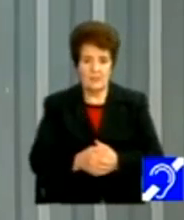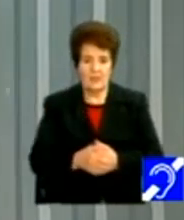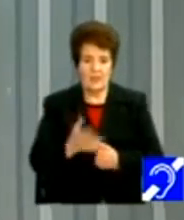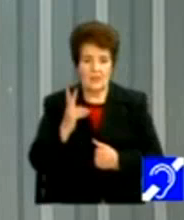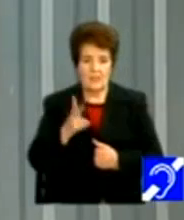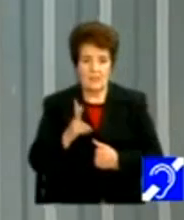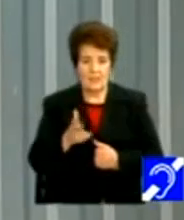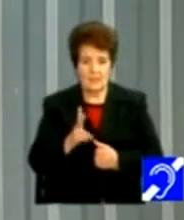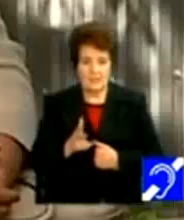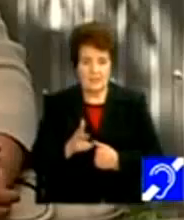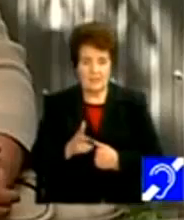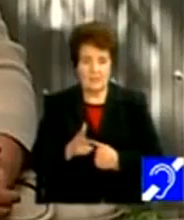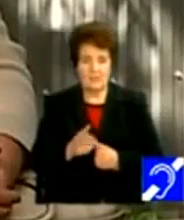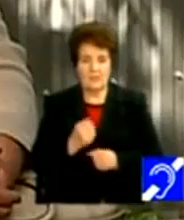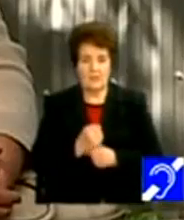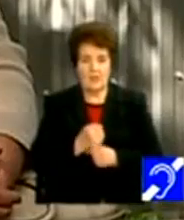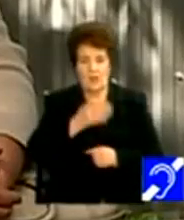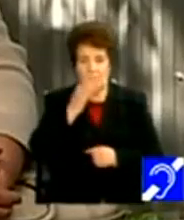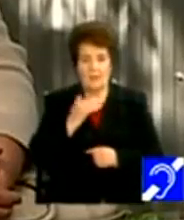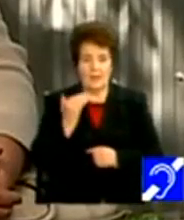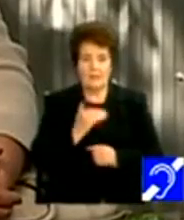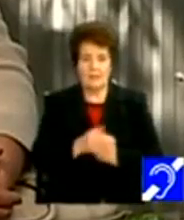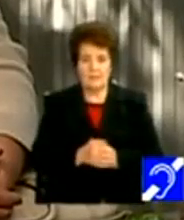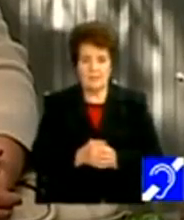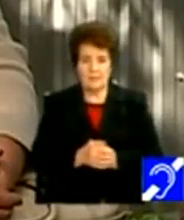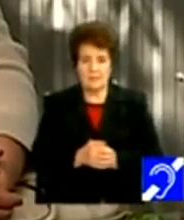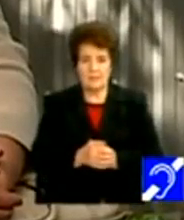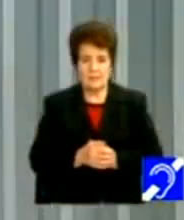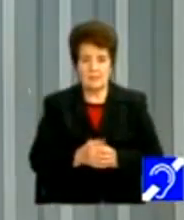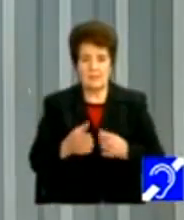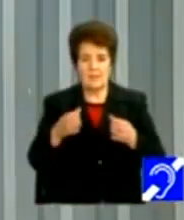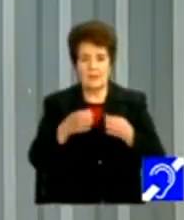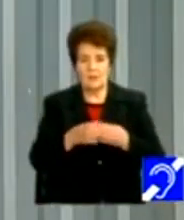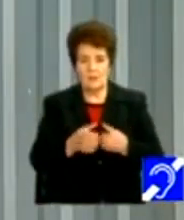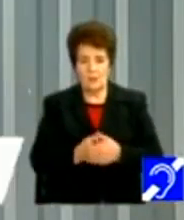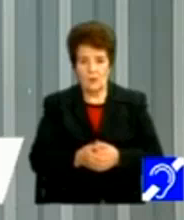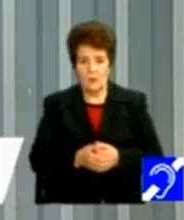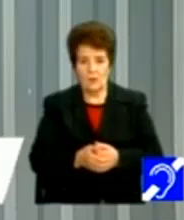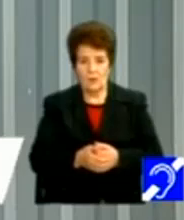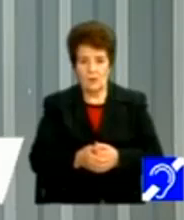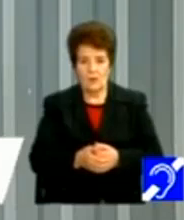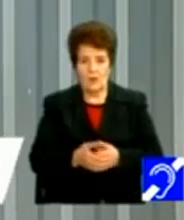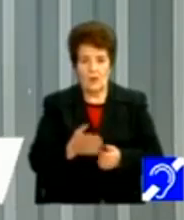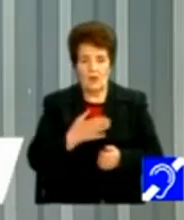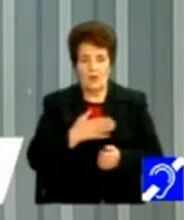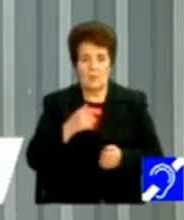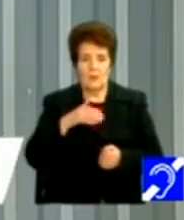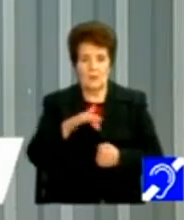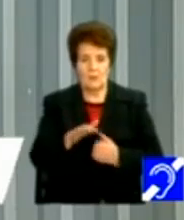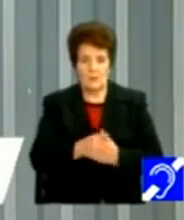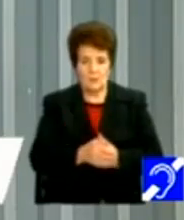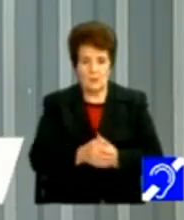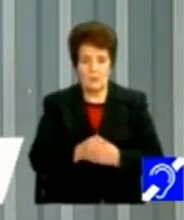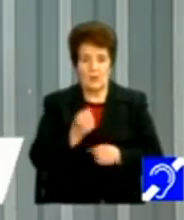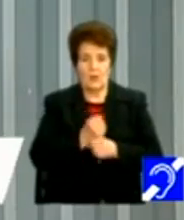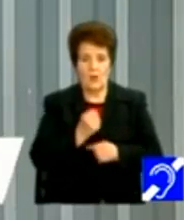30 de ani în colcoz am lucrat. Părinții nu timp să-mi fac în grupă. Eu i-am făcut singur cu grupa mie, m-am dus la